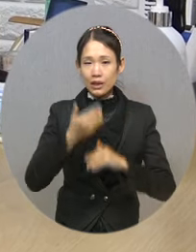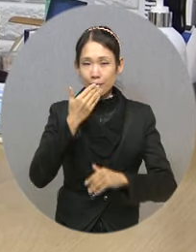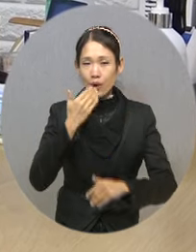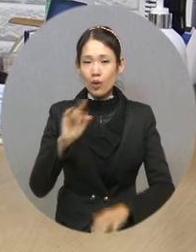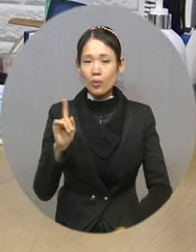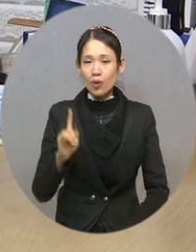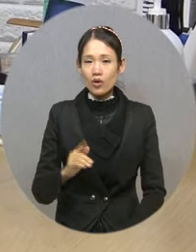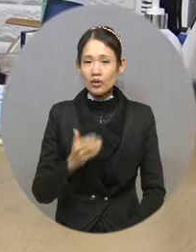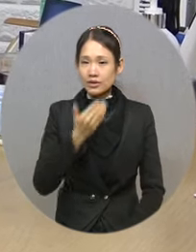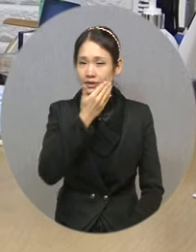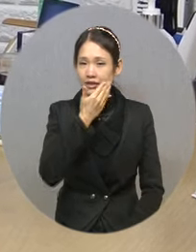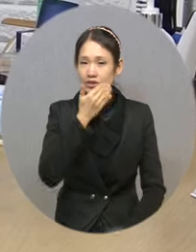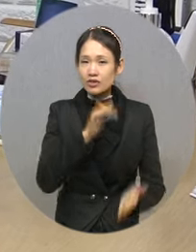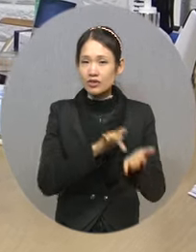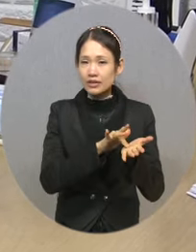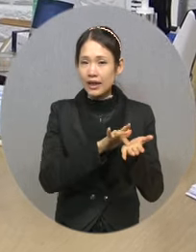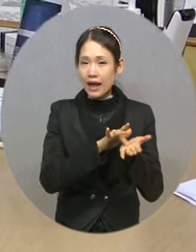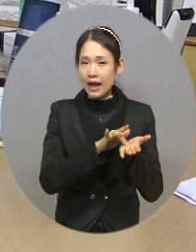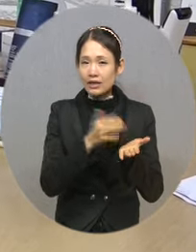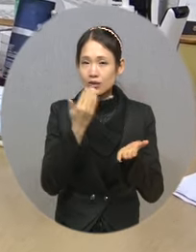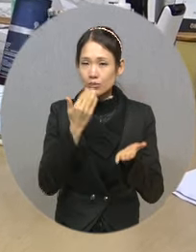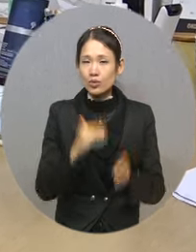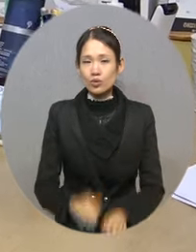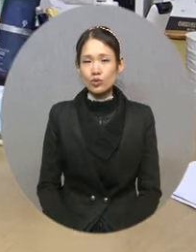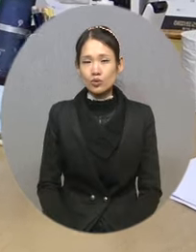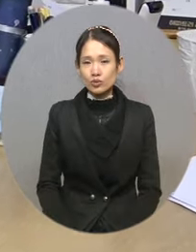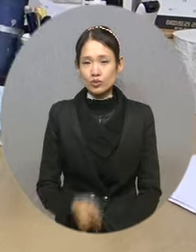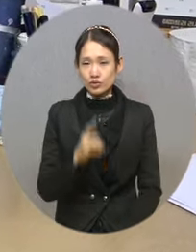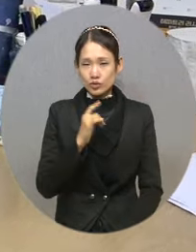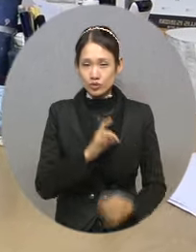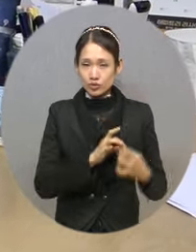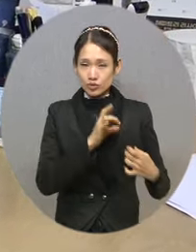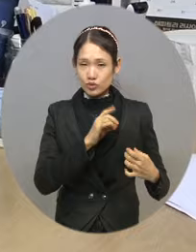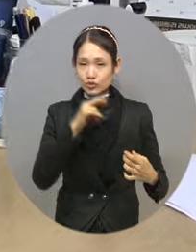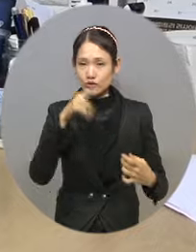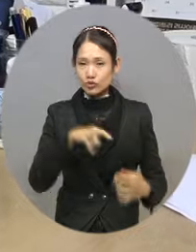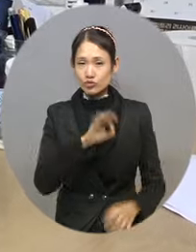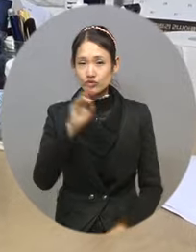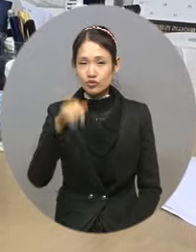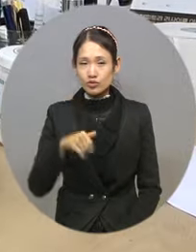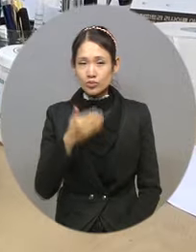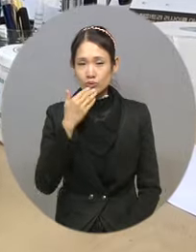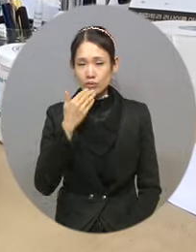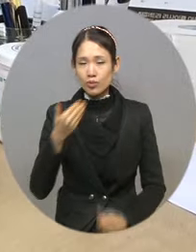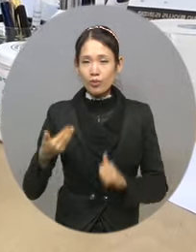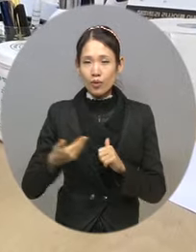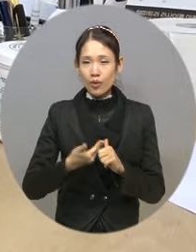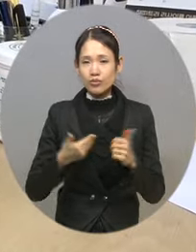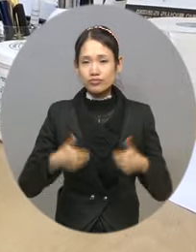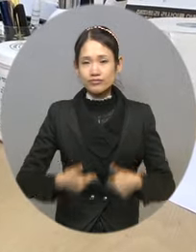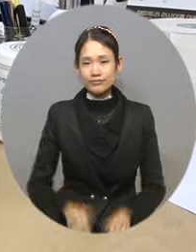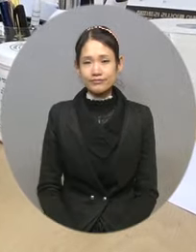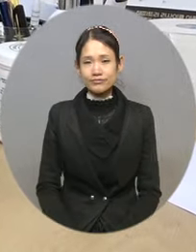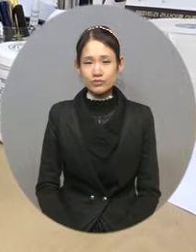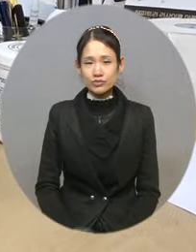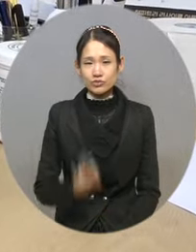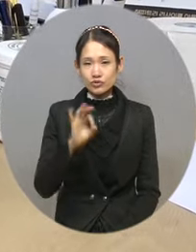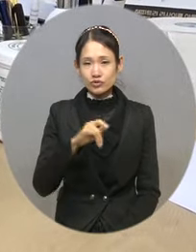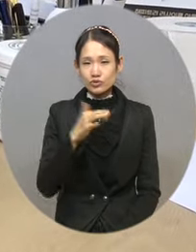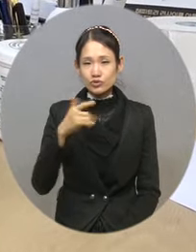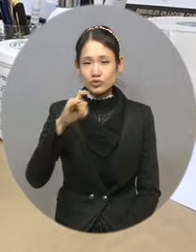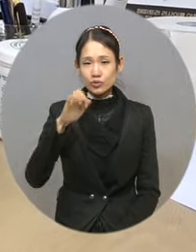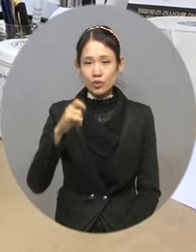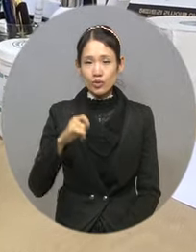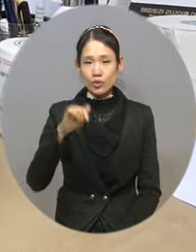것은 나의 영양제, 두유, 안 먹으면 안 되니까요. 유기농, 곡물,